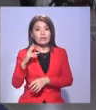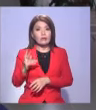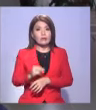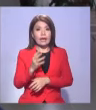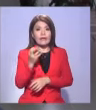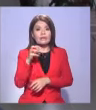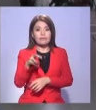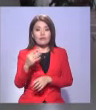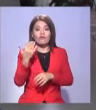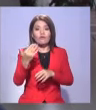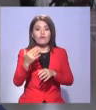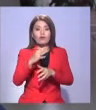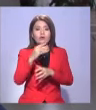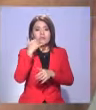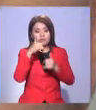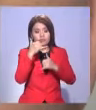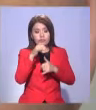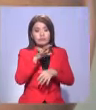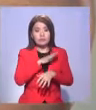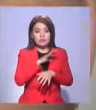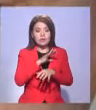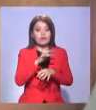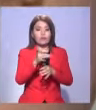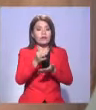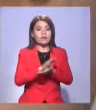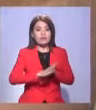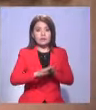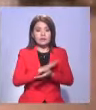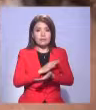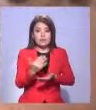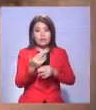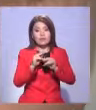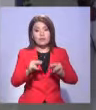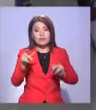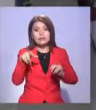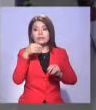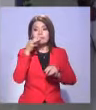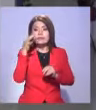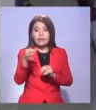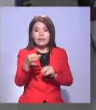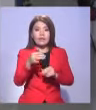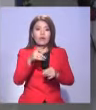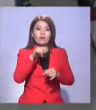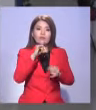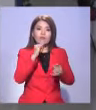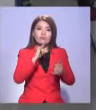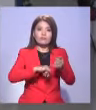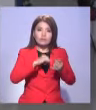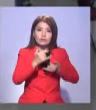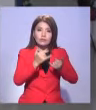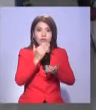телефонына жалпы қоңырау барып тұрған. Бұға дейін сынып жетекшіге берген мәліметінде сожительіңіз бар ма деген